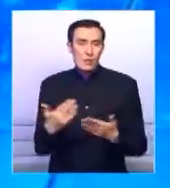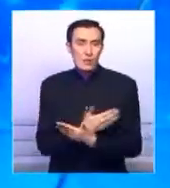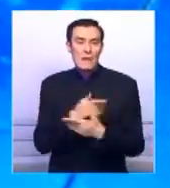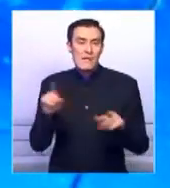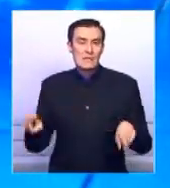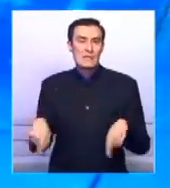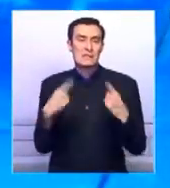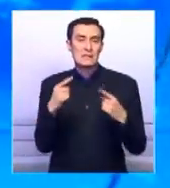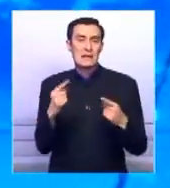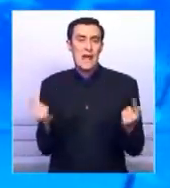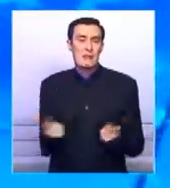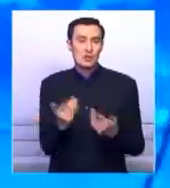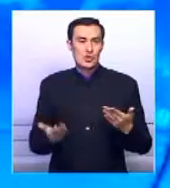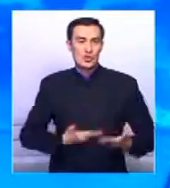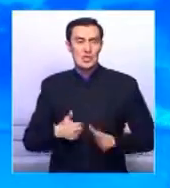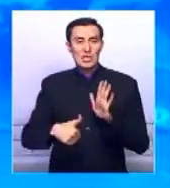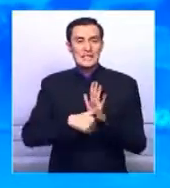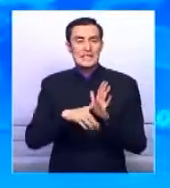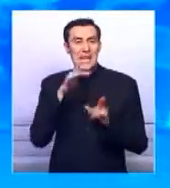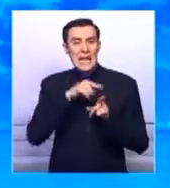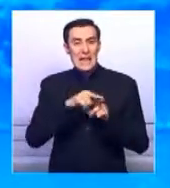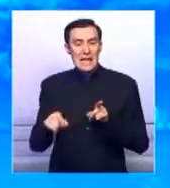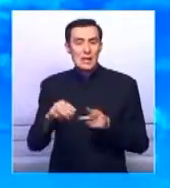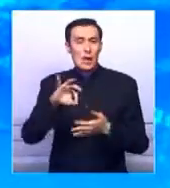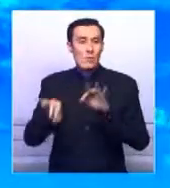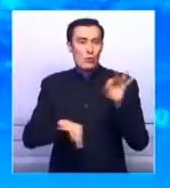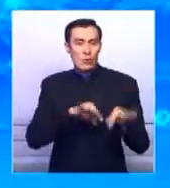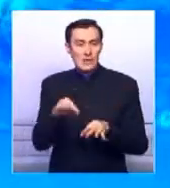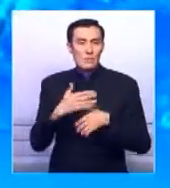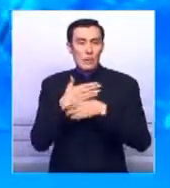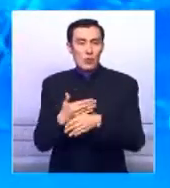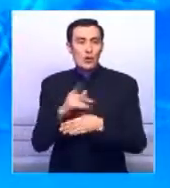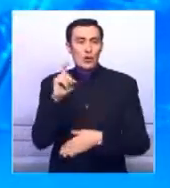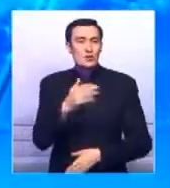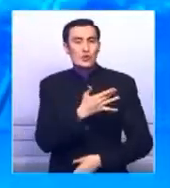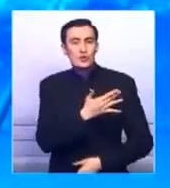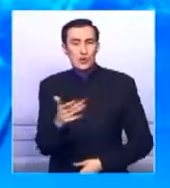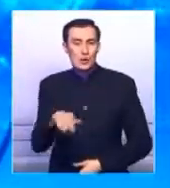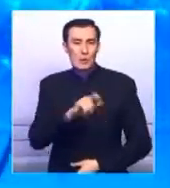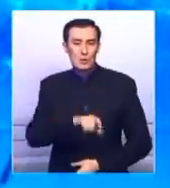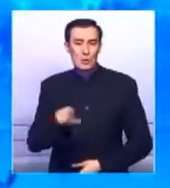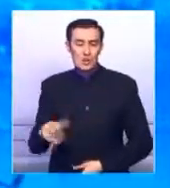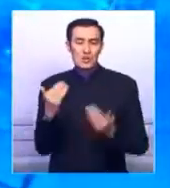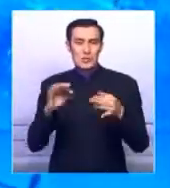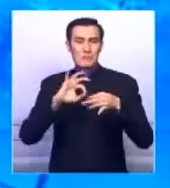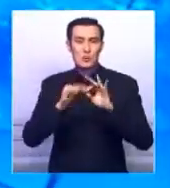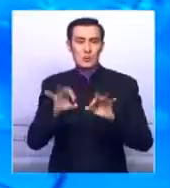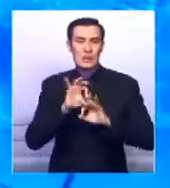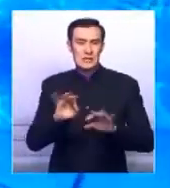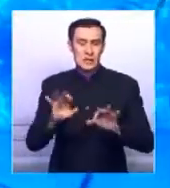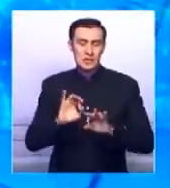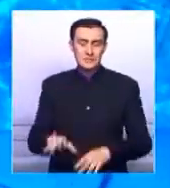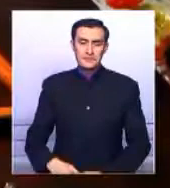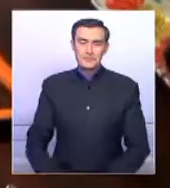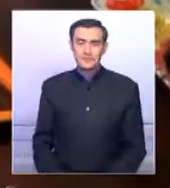к обычной жизни. За 6 лет работы социальный проект помог сотням людей. Подробности в следующем